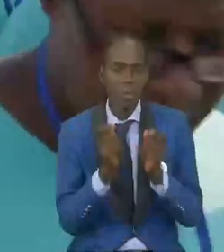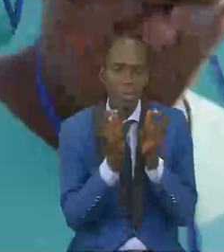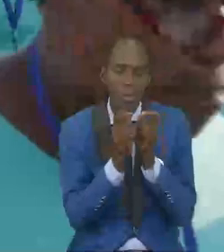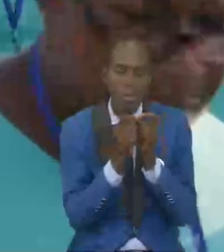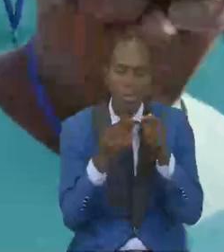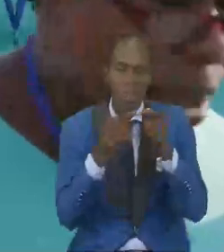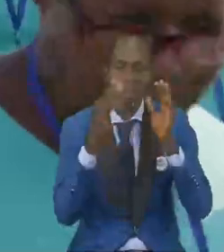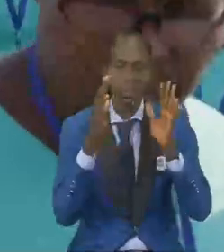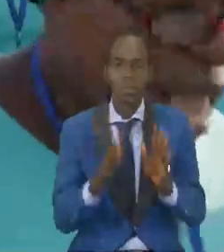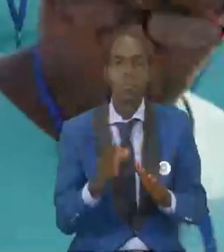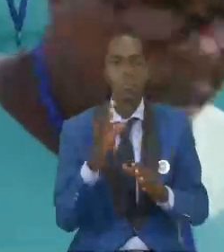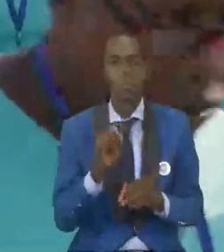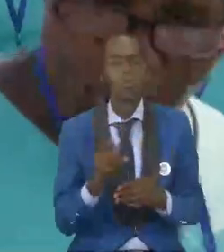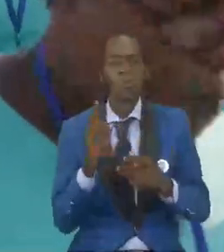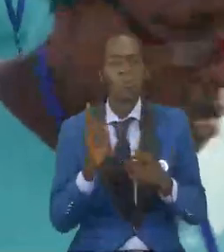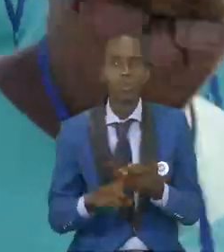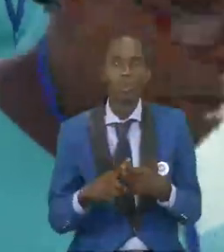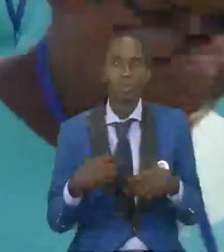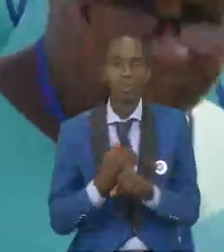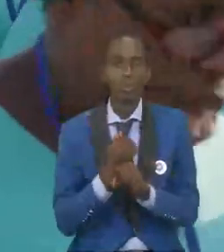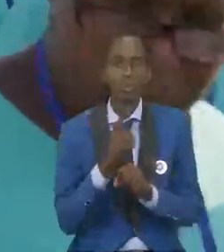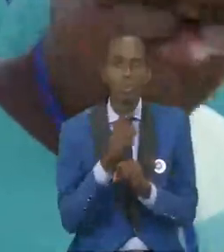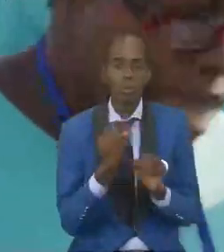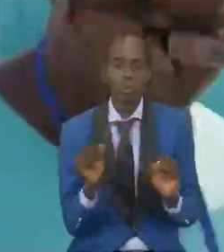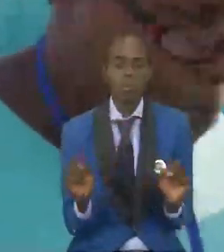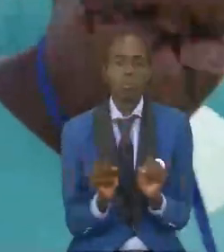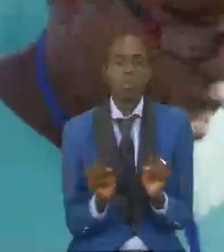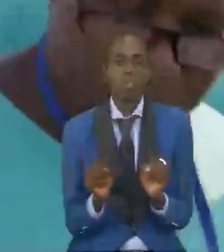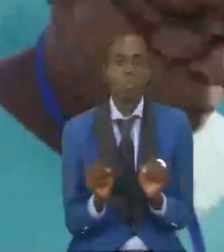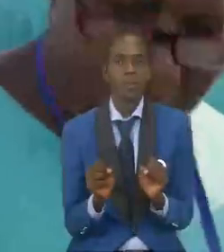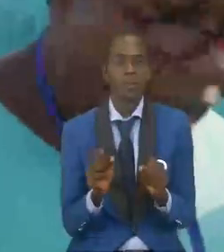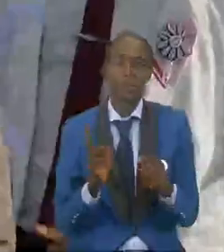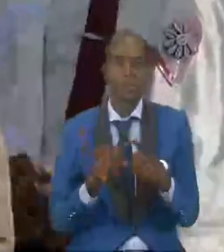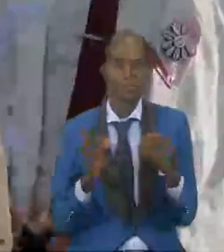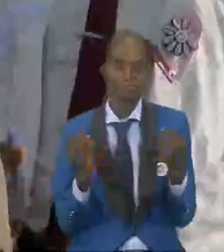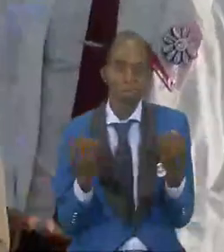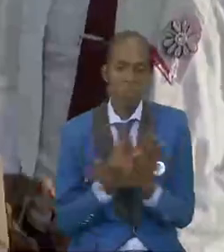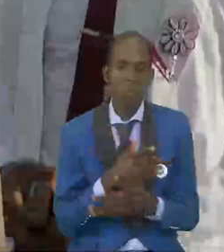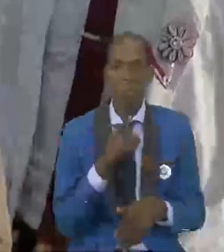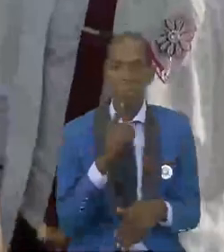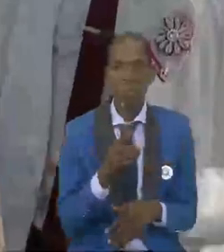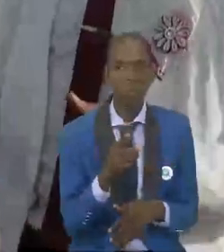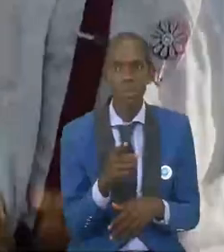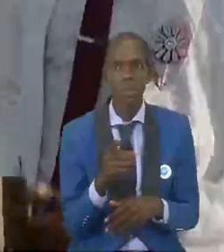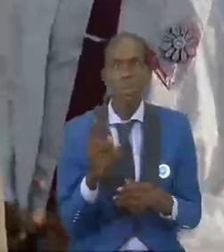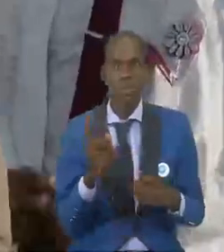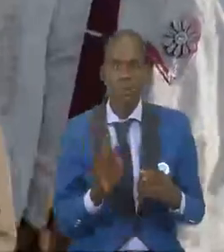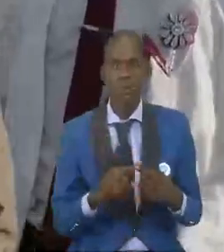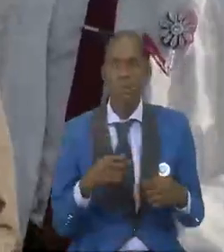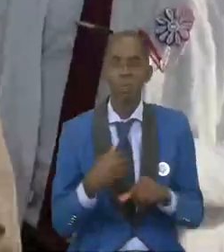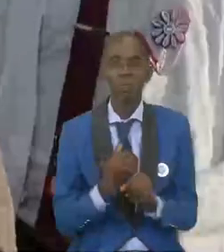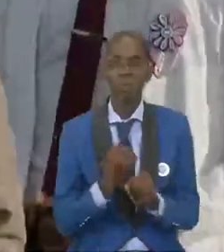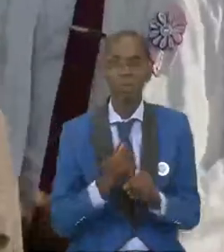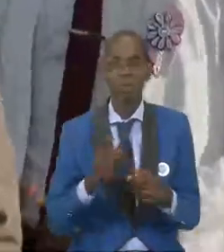une attitude qui terrorise d'un conspirateur de te débrancher